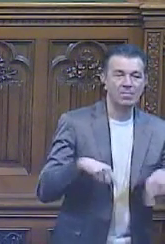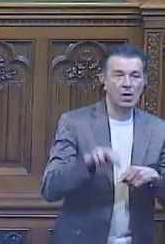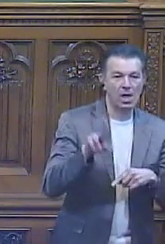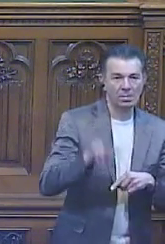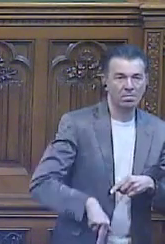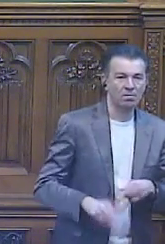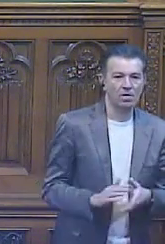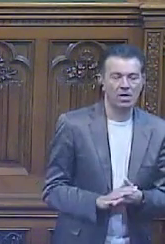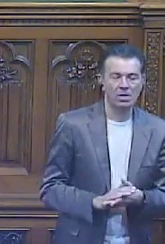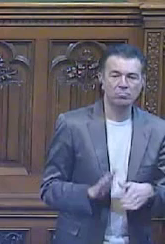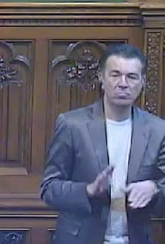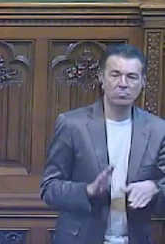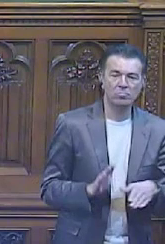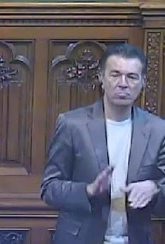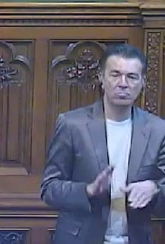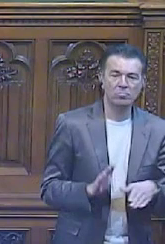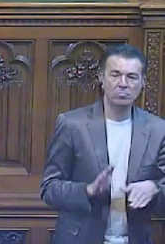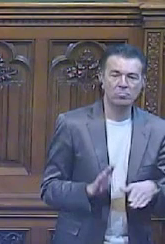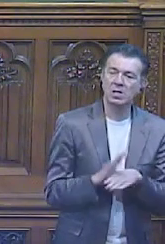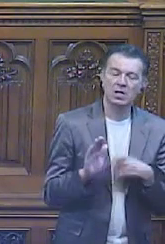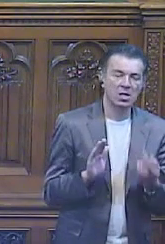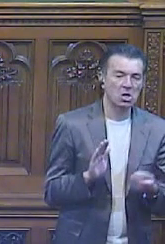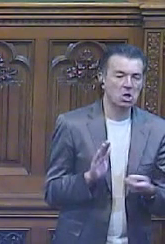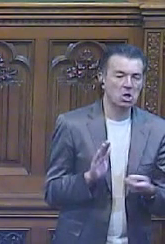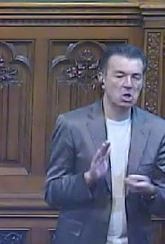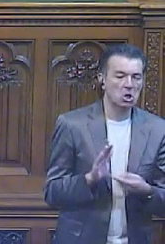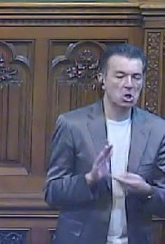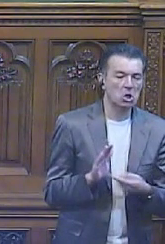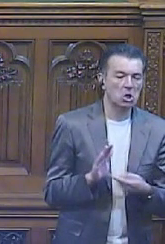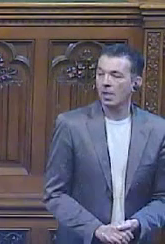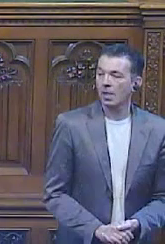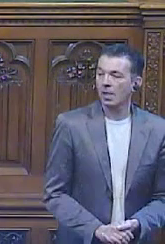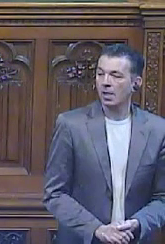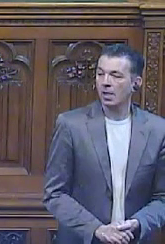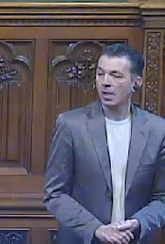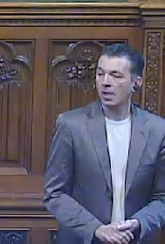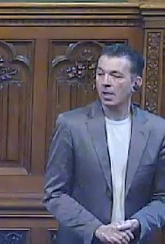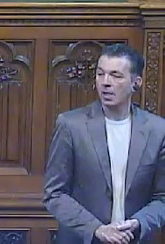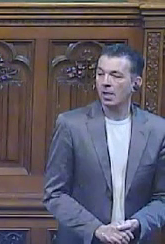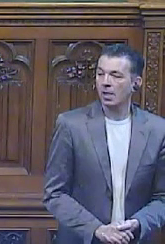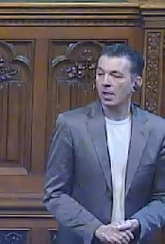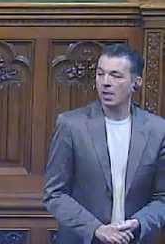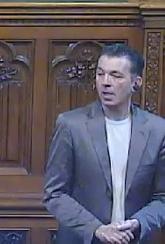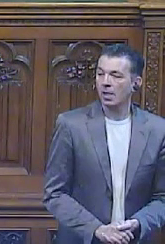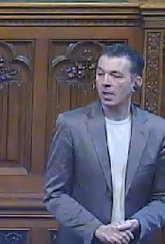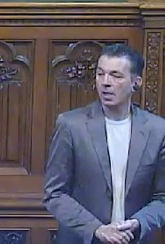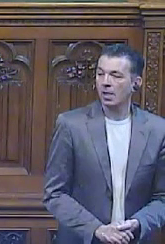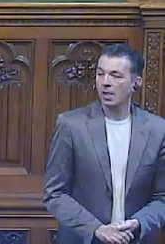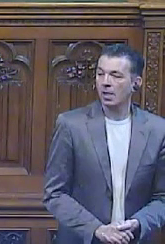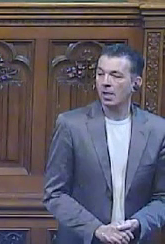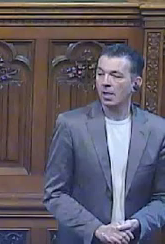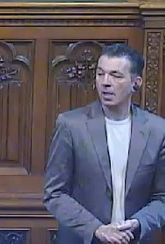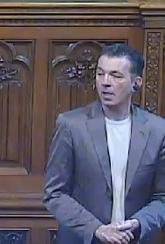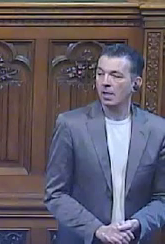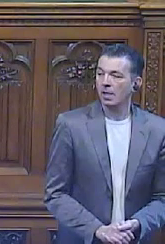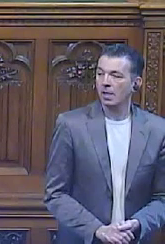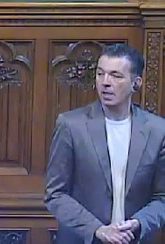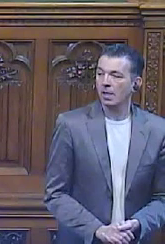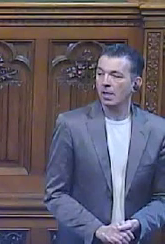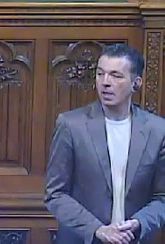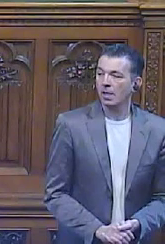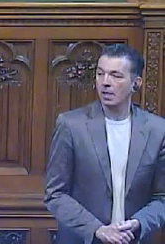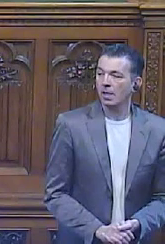das gesetzlich unumgänglich Nötige reduzieren, Geldleistungen an Asylwerber durch Sachleistungen